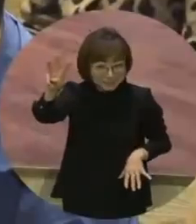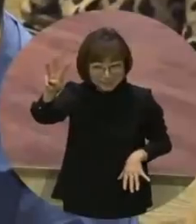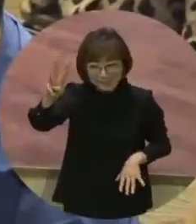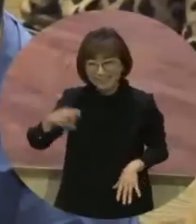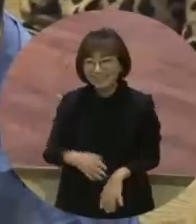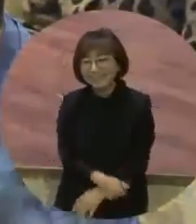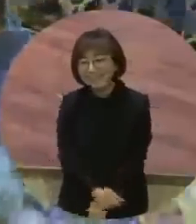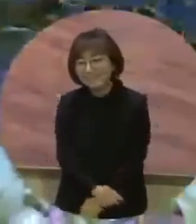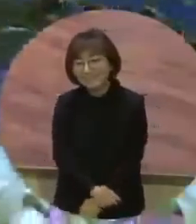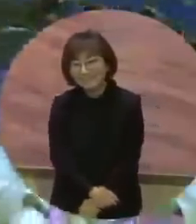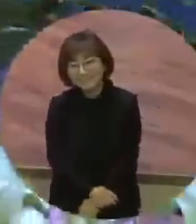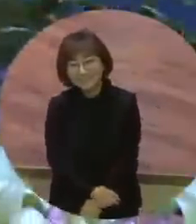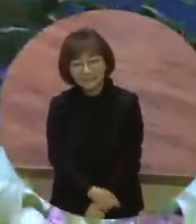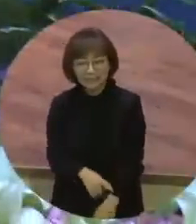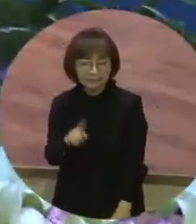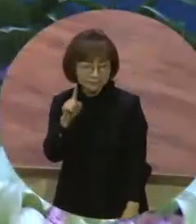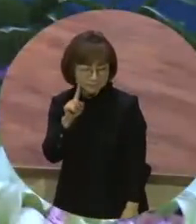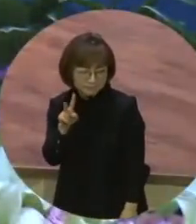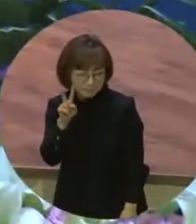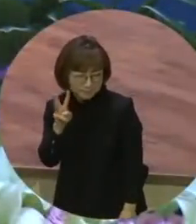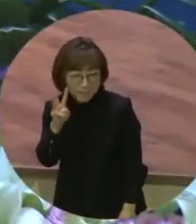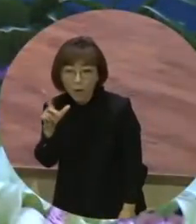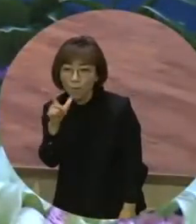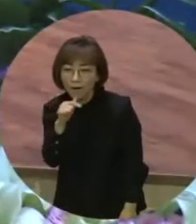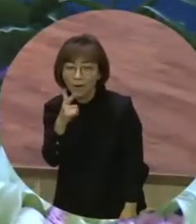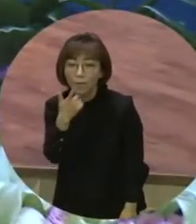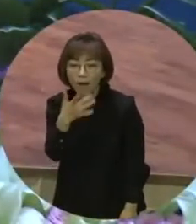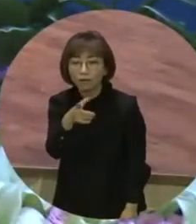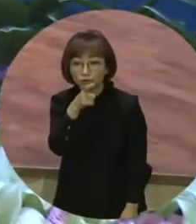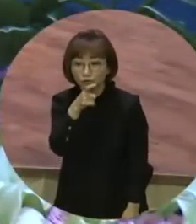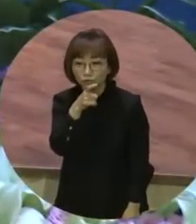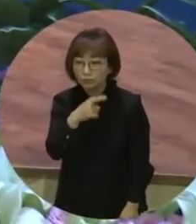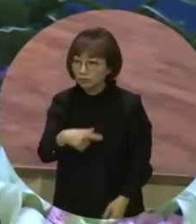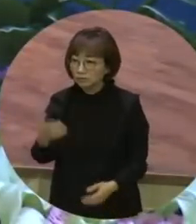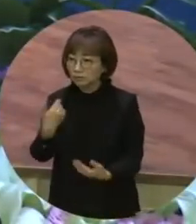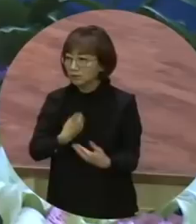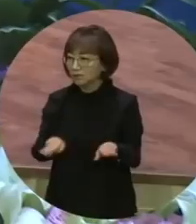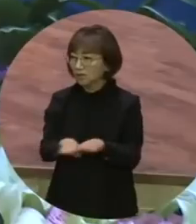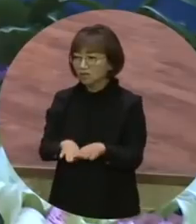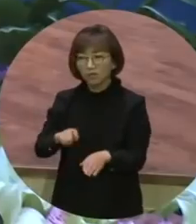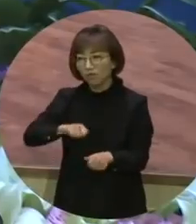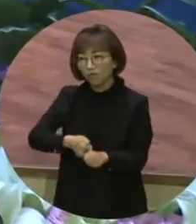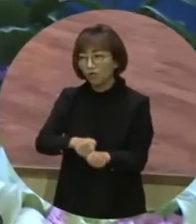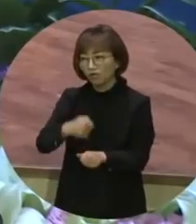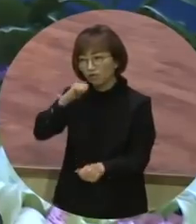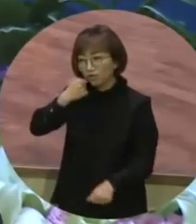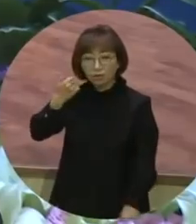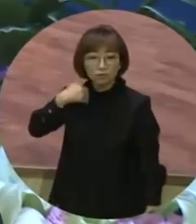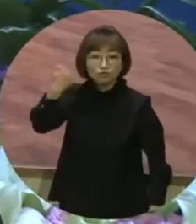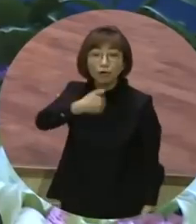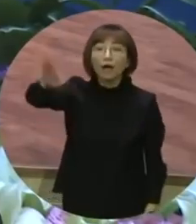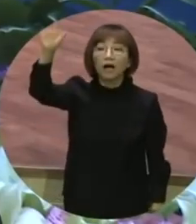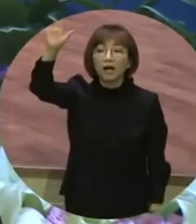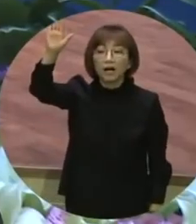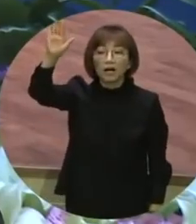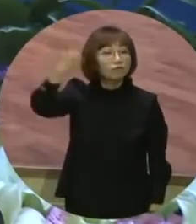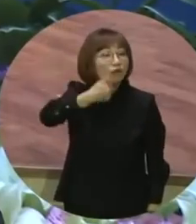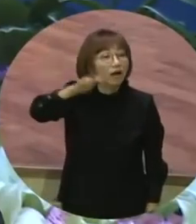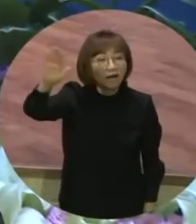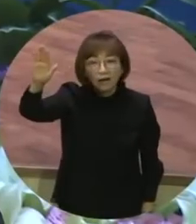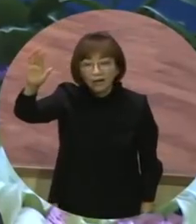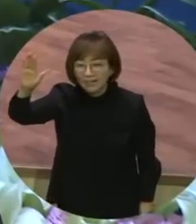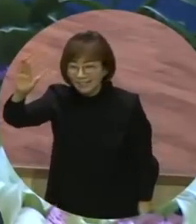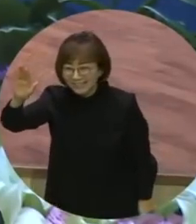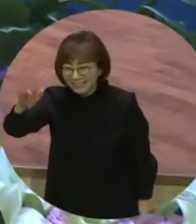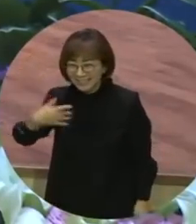아멘. 딱 3일이다. 월나수. 못 나올 사람 손 들어봐. 저 3층에. 렘넌트 못 나올 사람